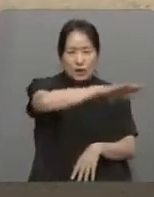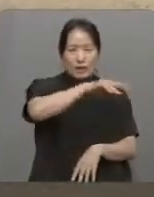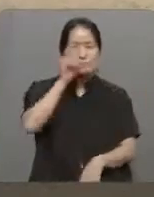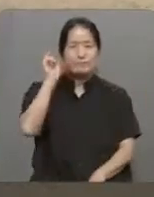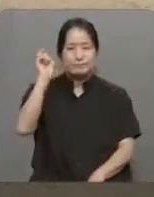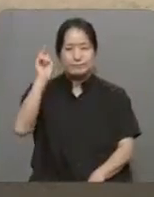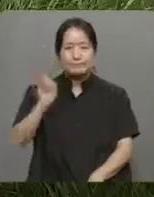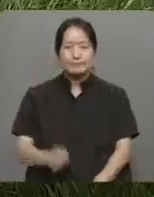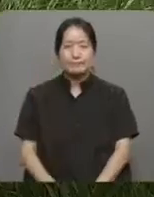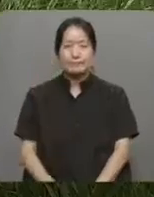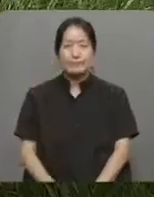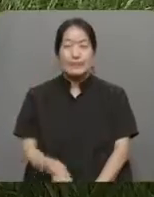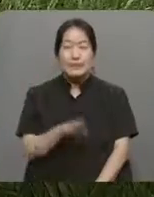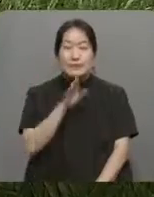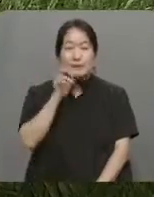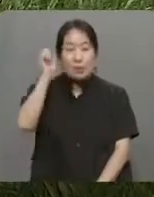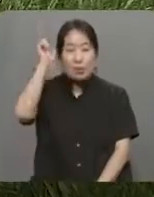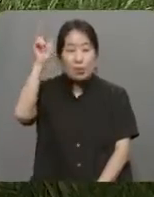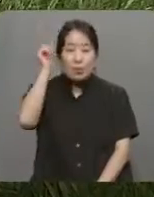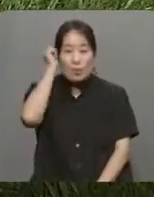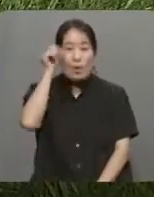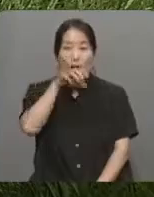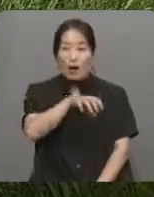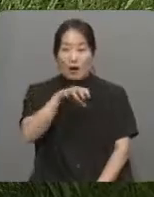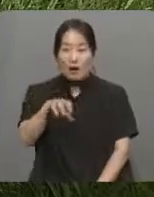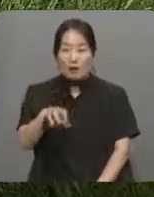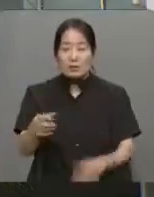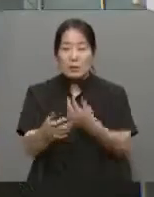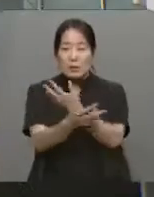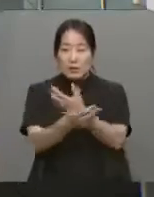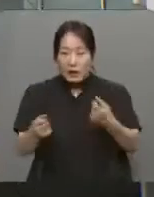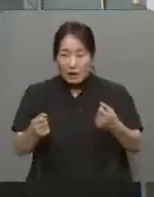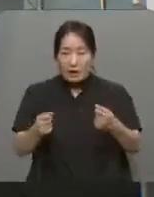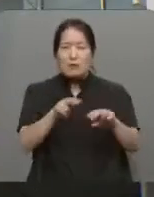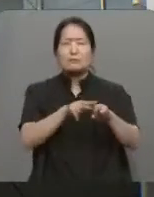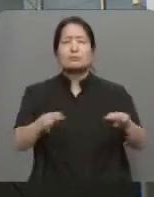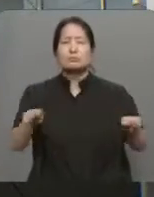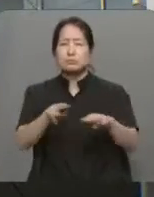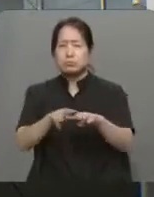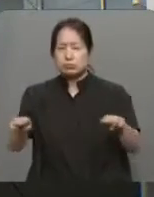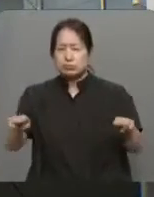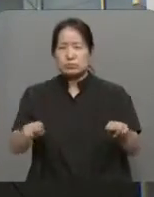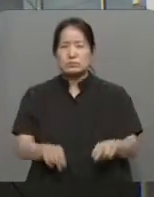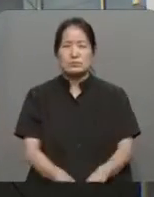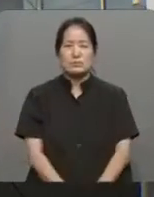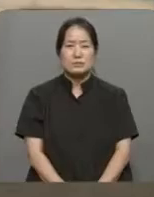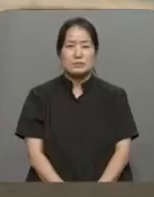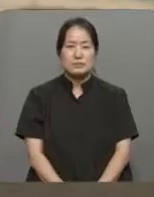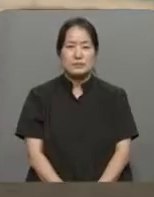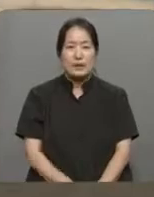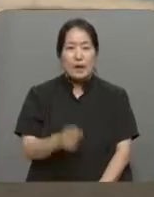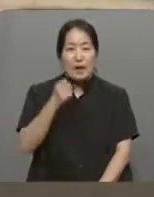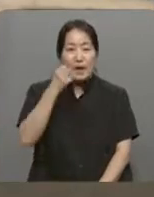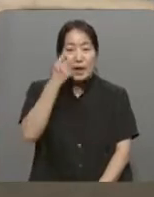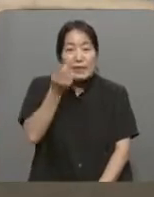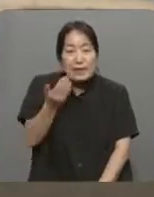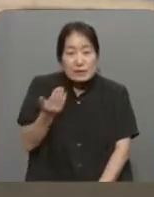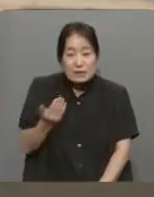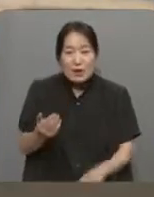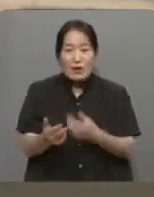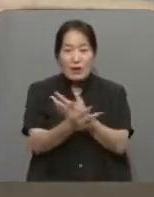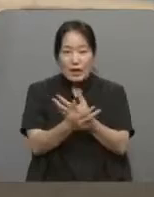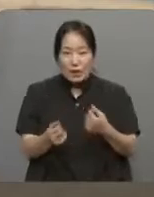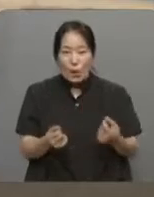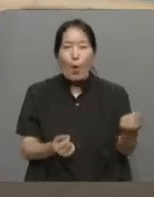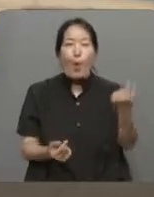추정됩니다. 실제로 호텔 등 숙박업소에는 예약 취소가 줄을 잇고 있습니다. 한 달 전쯤에 예약을 해서 와가지고